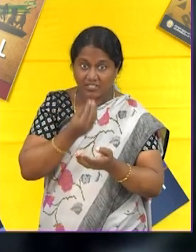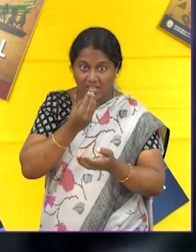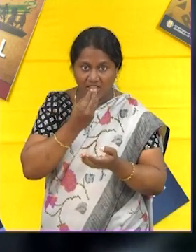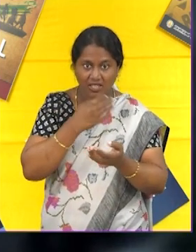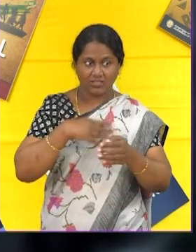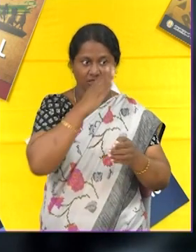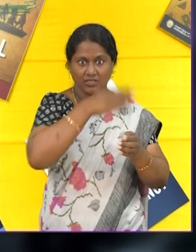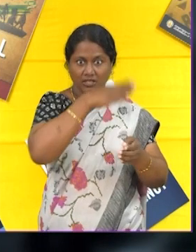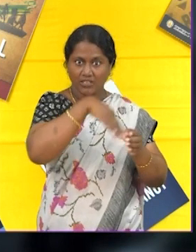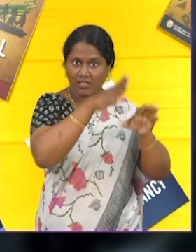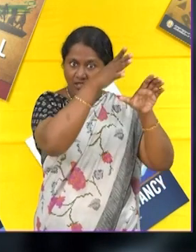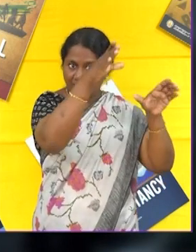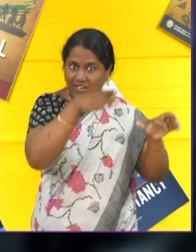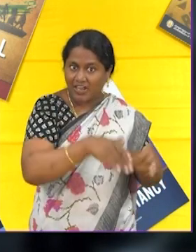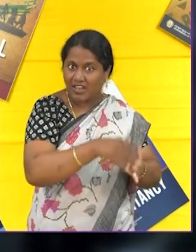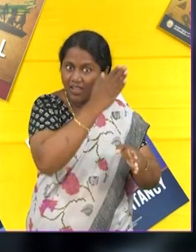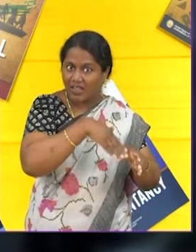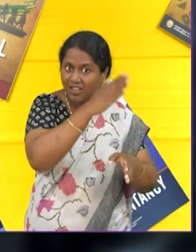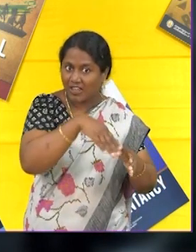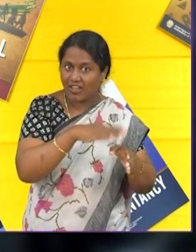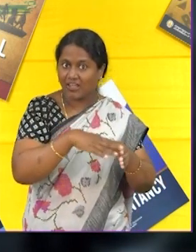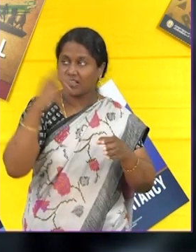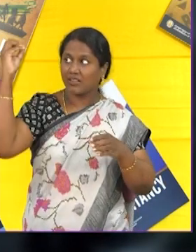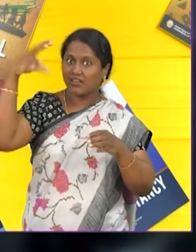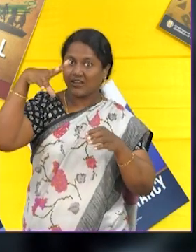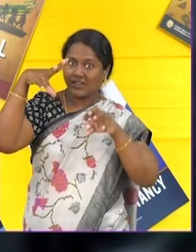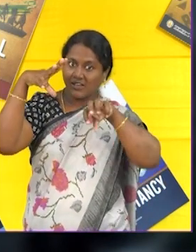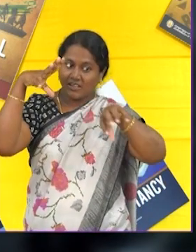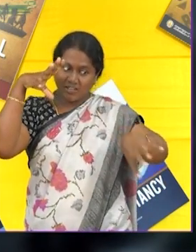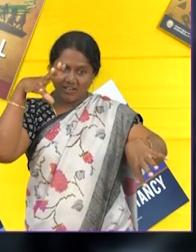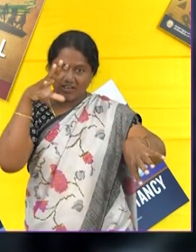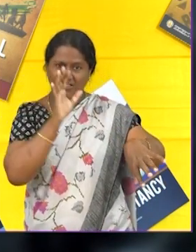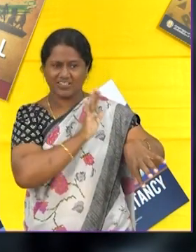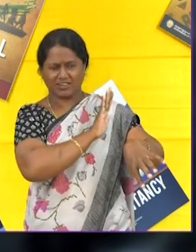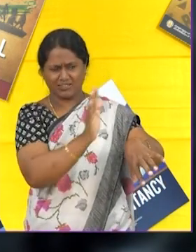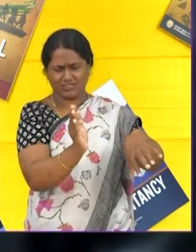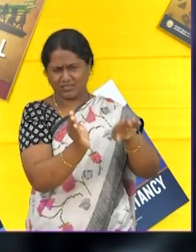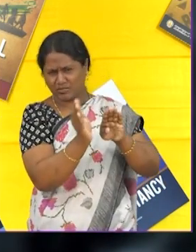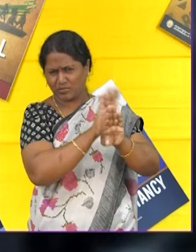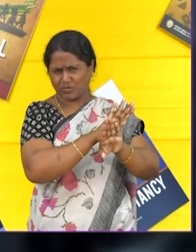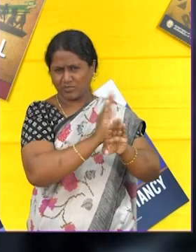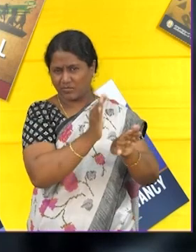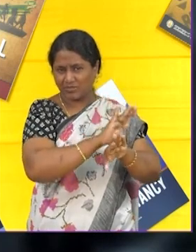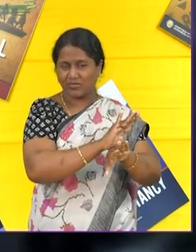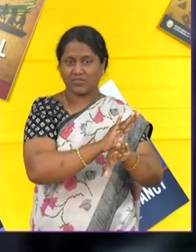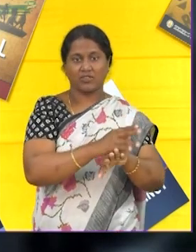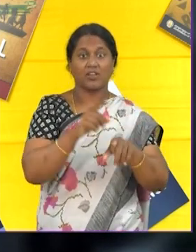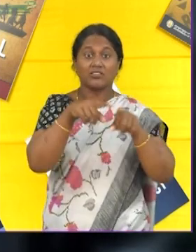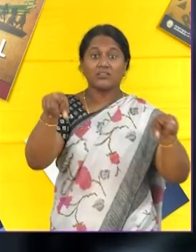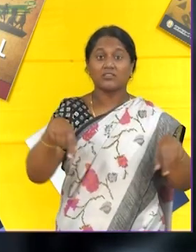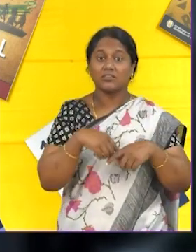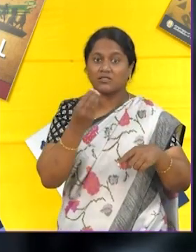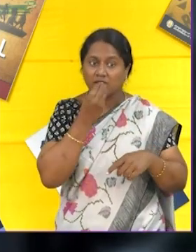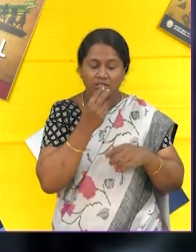ஃபெயிண்ட்னா மங்கலான லைட் வந்து அந்த பிளேட்ஸ் கீழே உள்ள அந்த தட்டெல்லாம் அடுக்க வச்சிருக்க ரெயில் இருக்குல்ல, அதான் பிளேட் ரெயில்ஸ்ன்னு சொல்கிறது. அடுக்கி